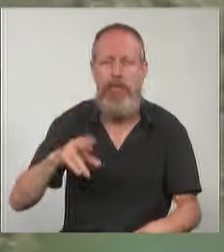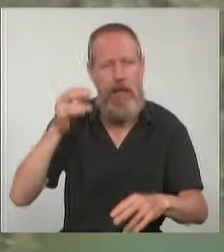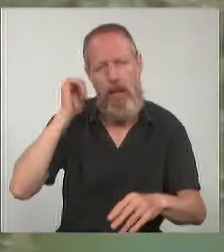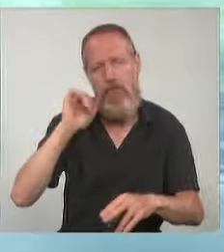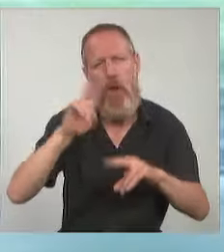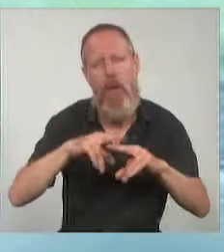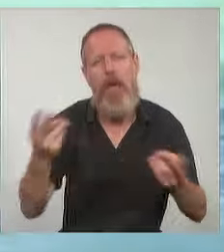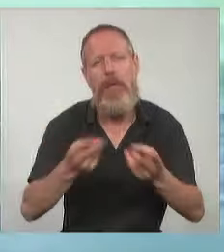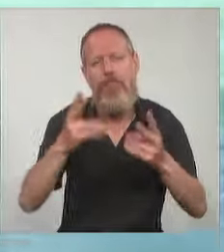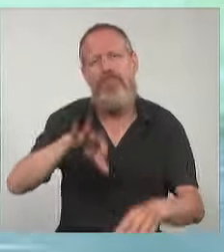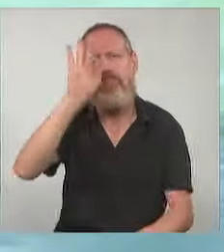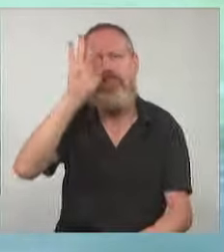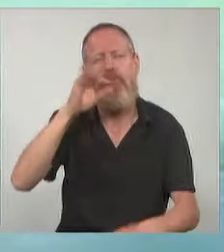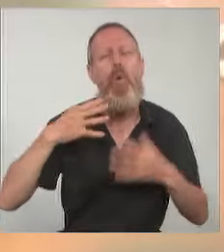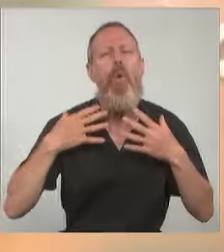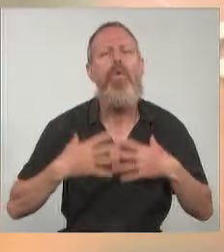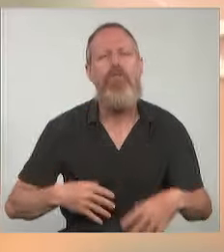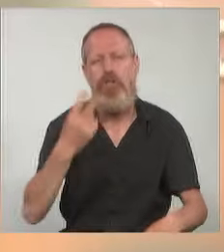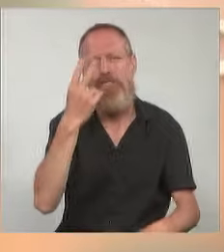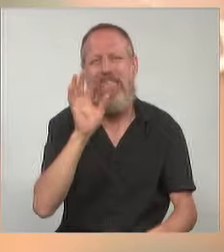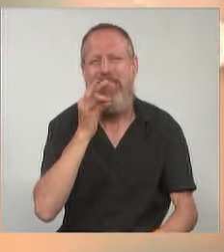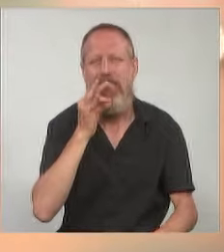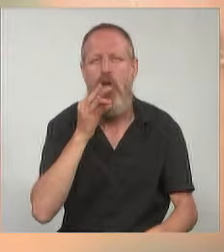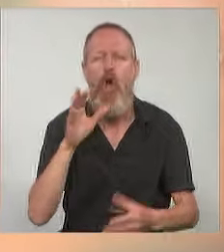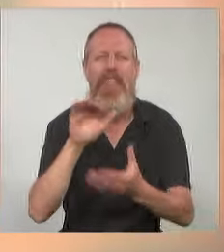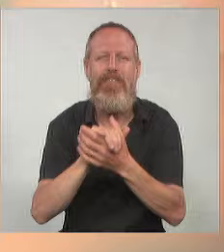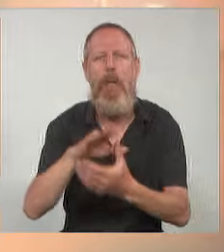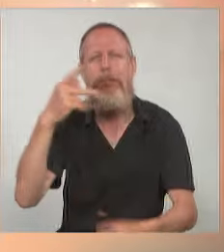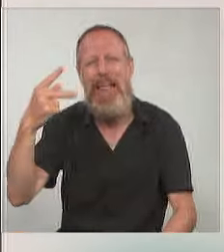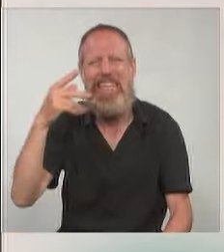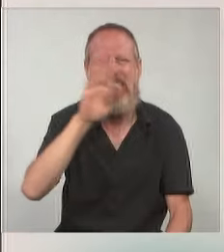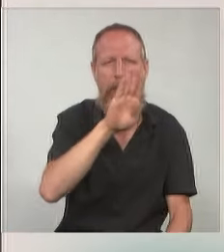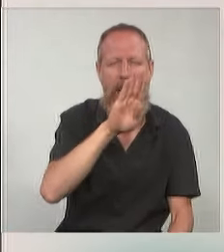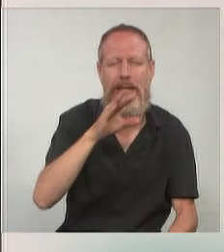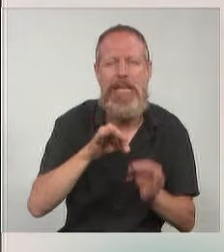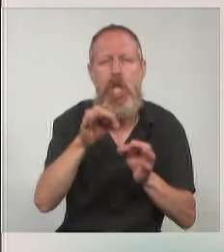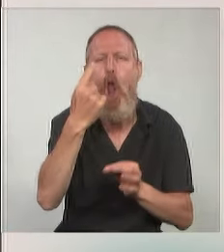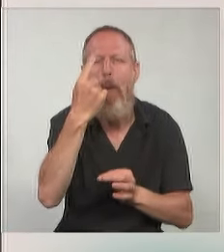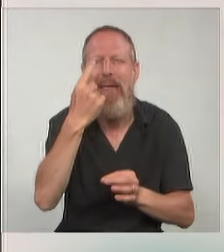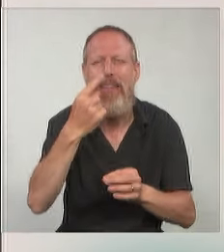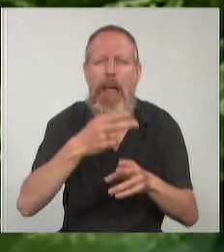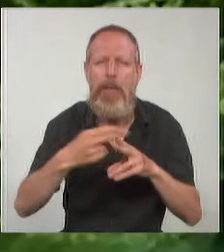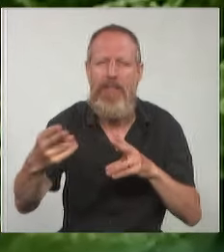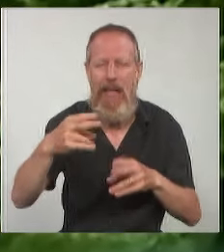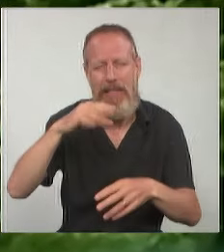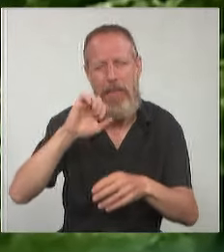הותרו גופותיהן של שתי הצעירות החברות, פטריציה וביאנקה, כקילומטר בלבד מהסלע שעליו עמדו.